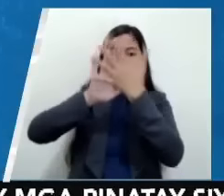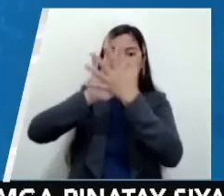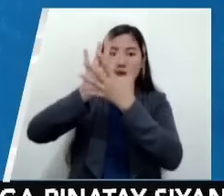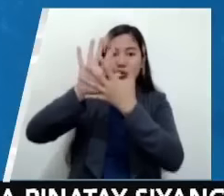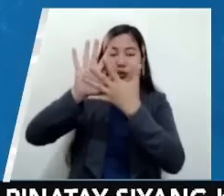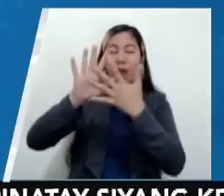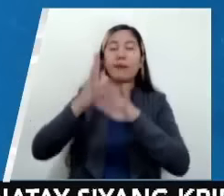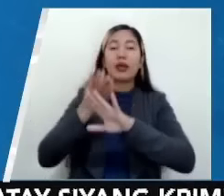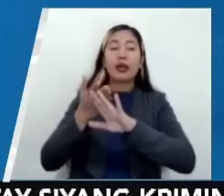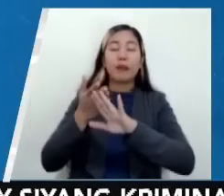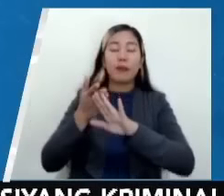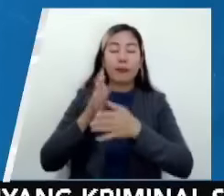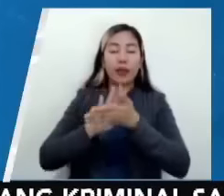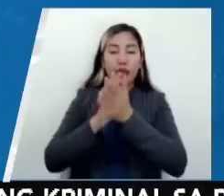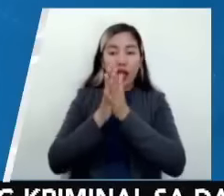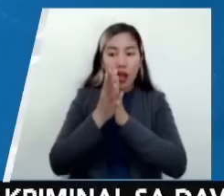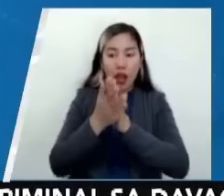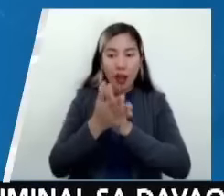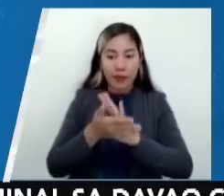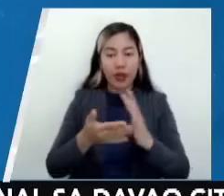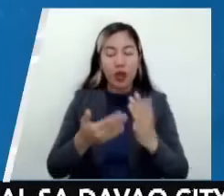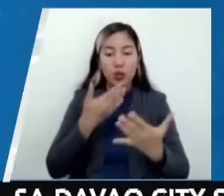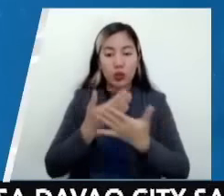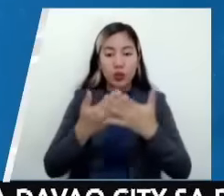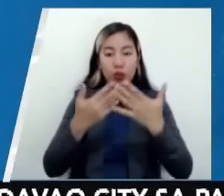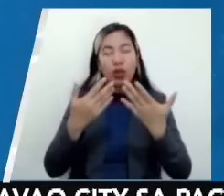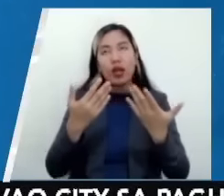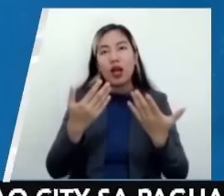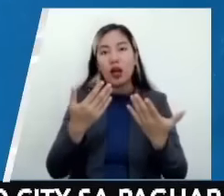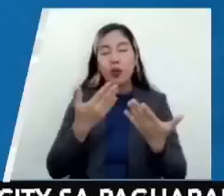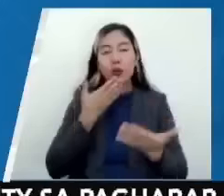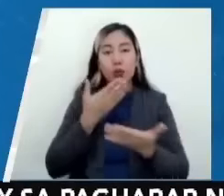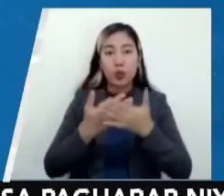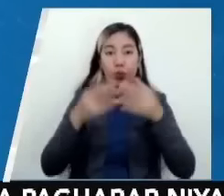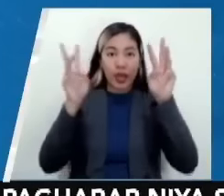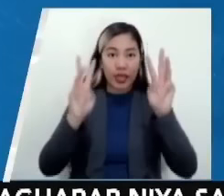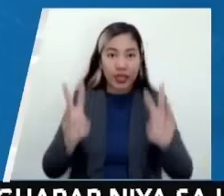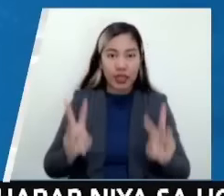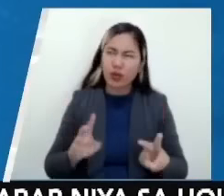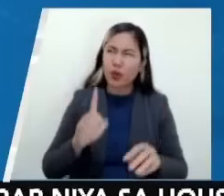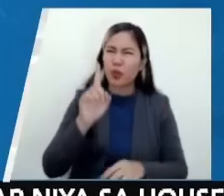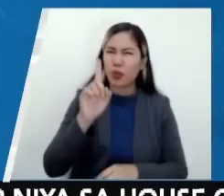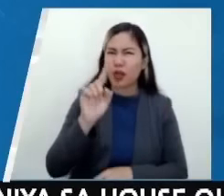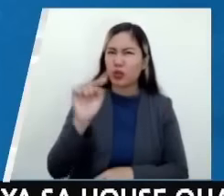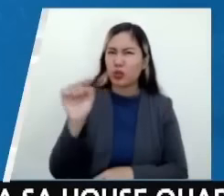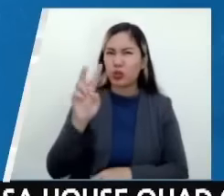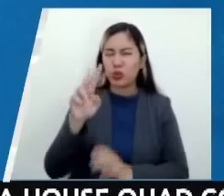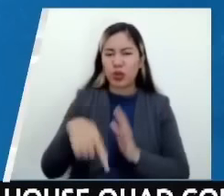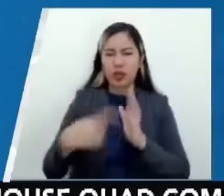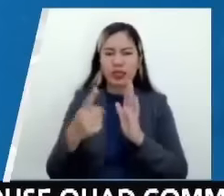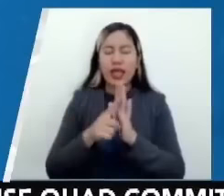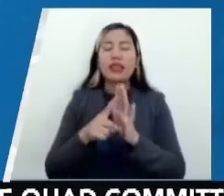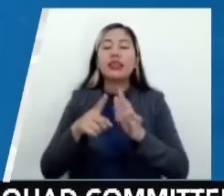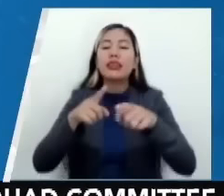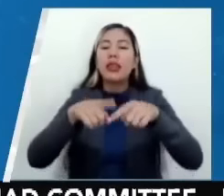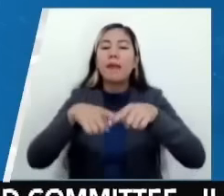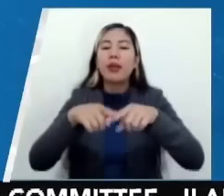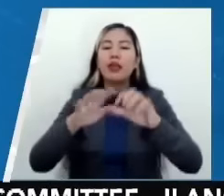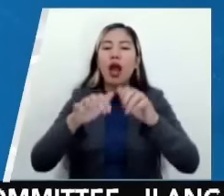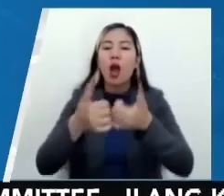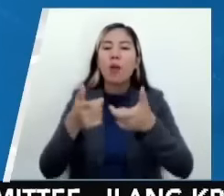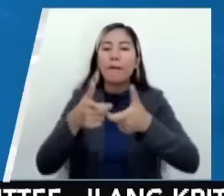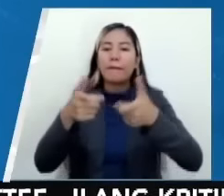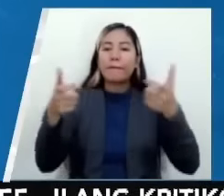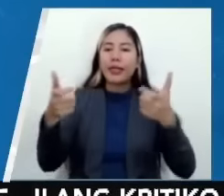o dalawang araw o oras, rather, depende po yan sa laki ng mata ng bagyo. Ibig sabihin po niyan ay direktang